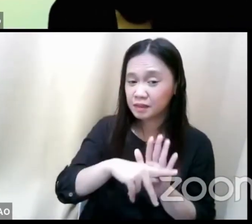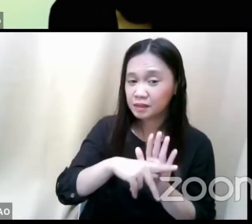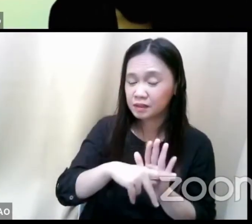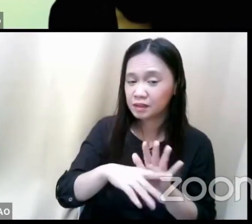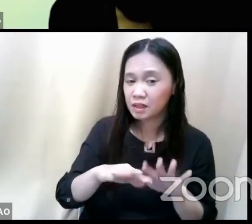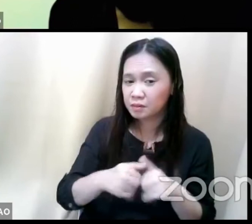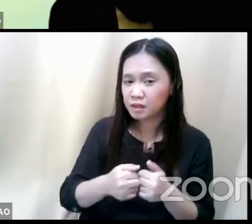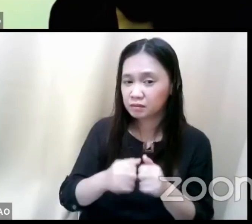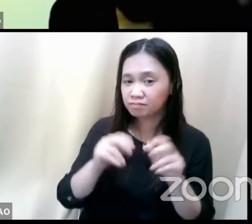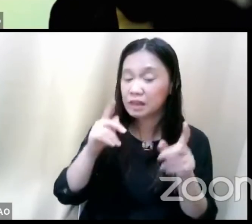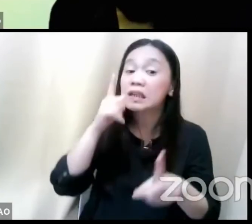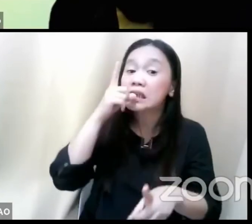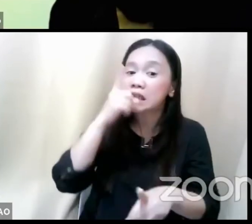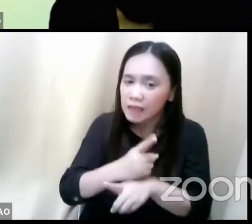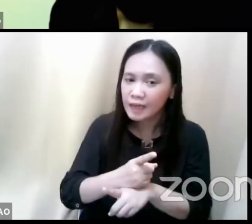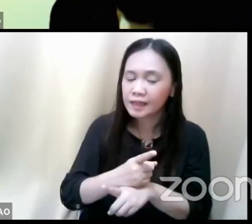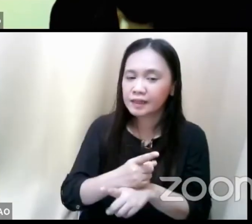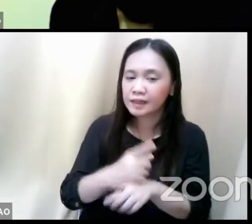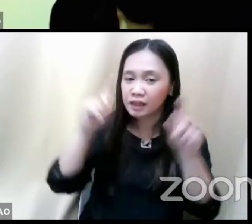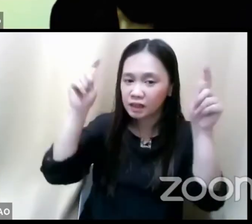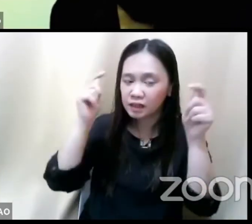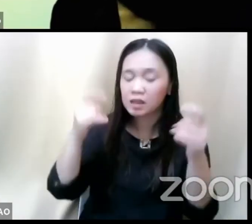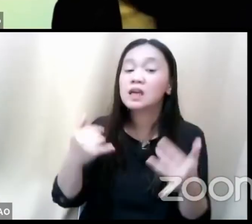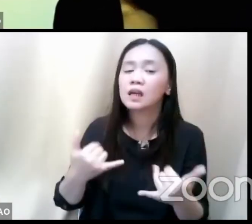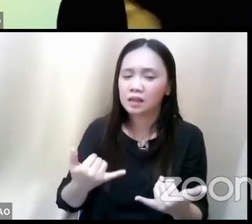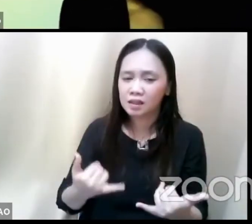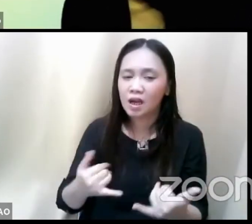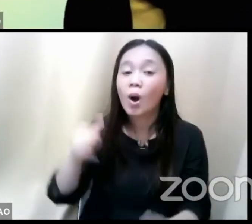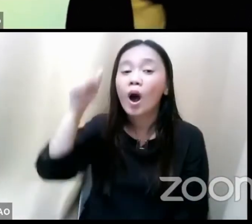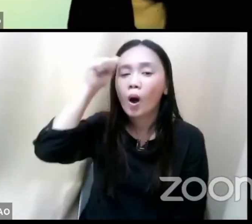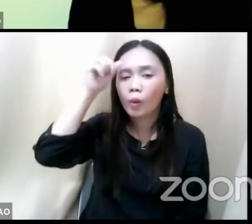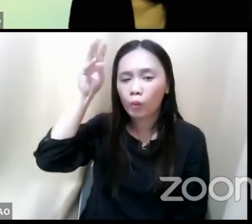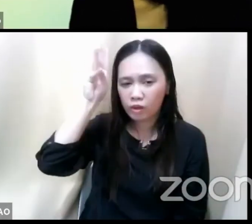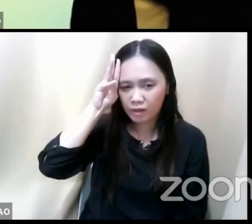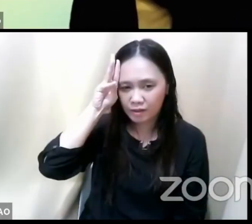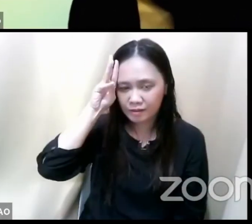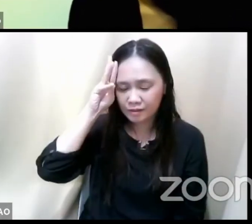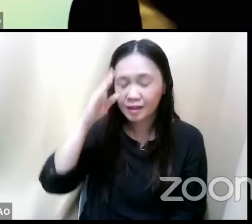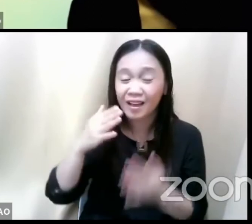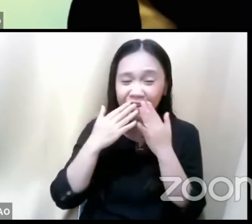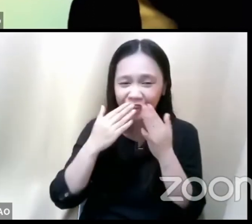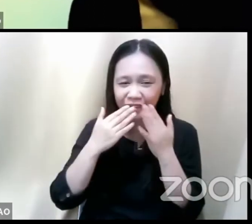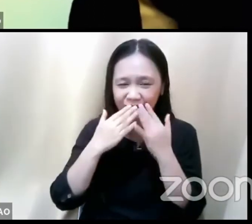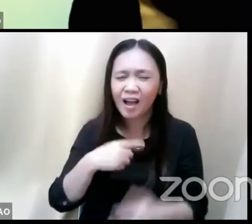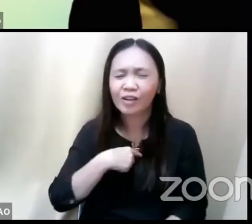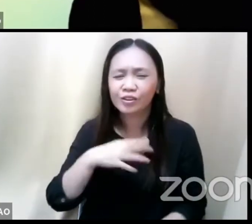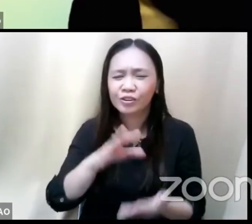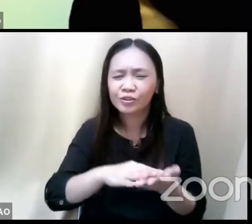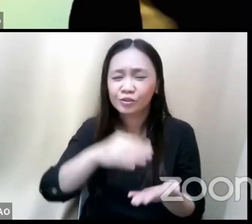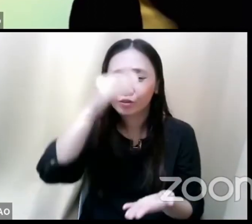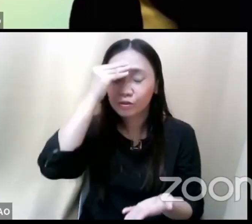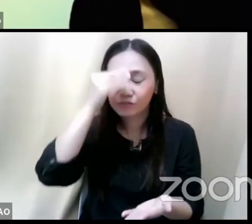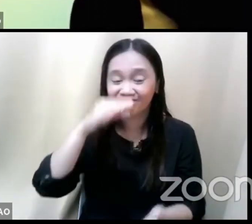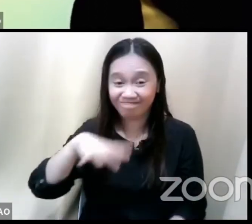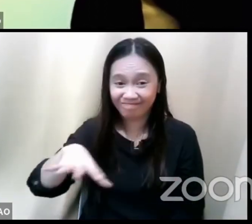politically correct term. Ayan. Diyan na tayo yung nagiging aware. Kaya thankful ako kay Sir Ranil for diba? So ako din natututo rin ako sa